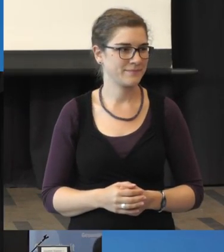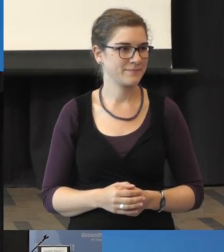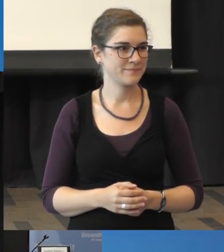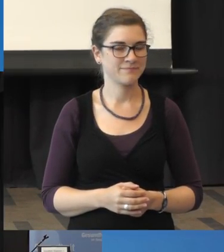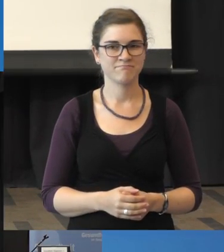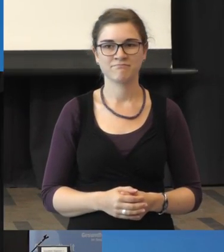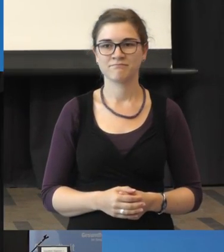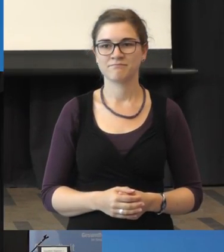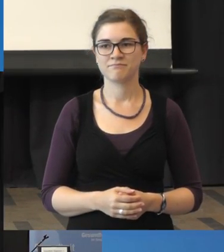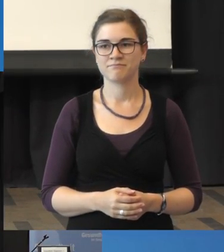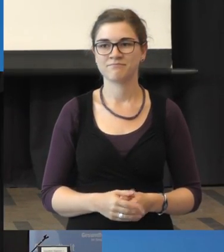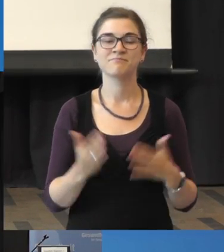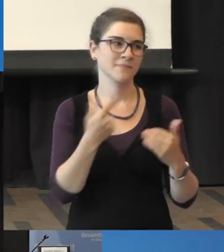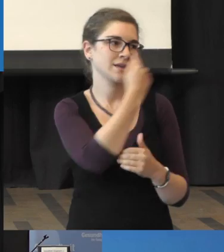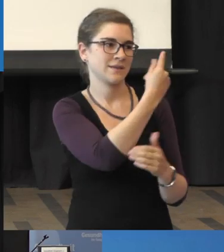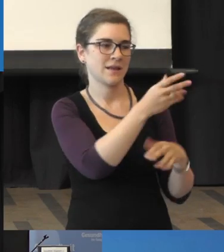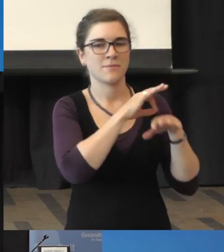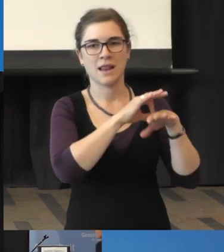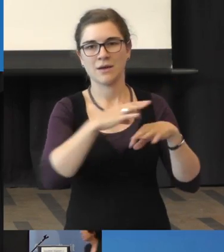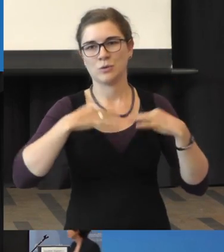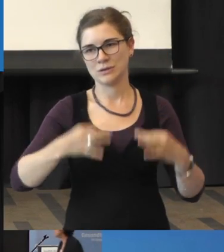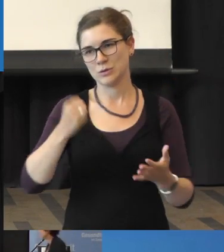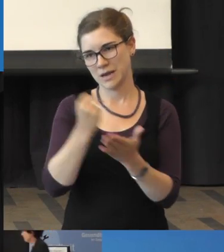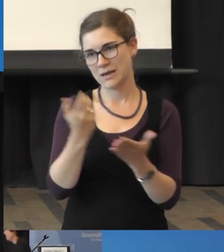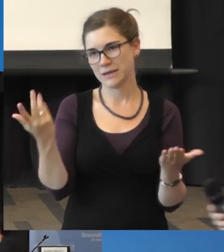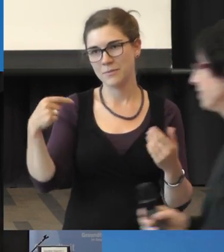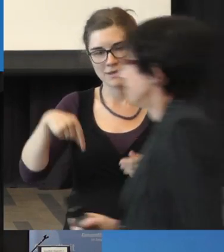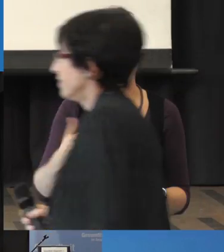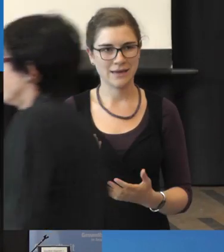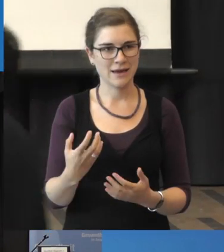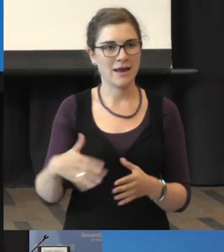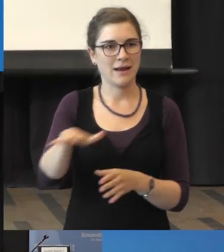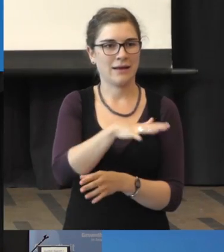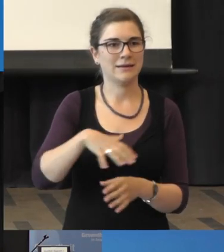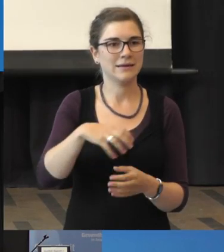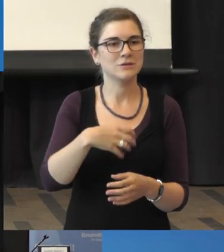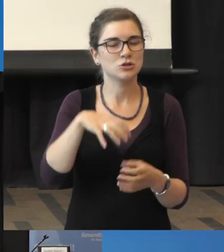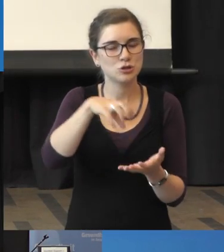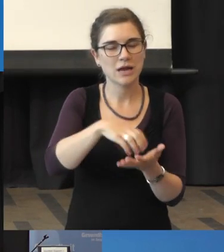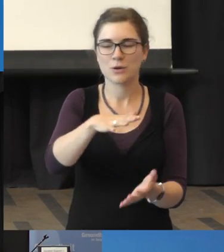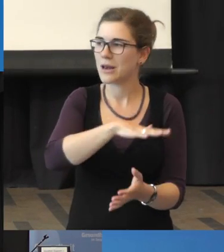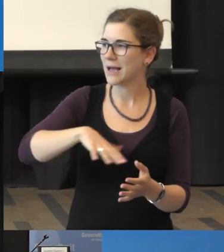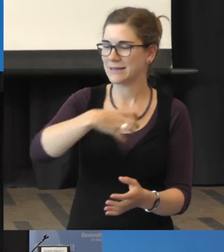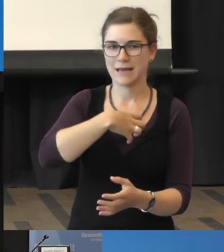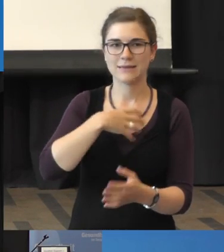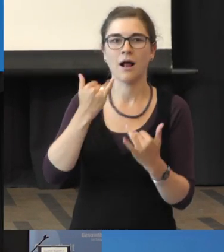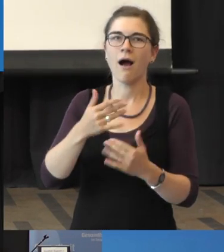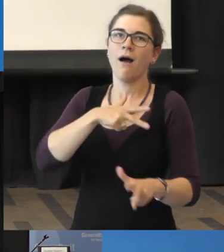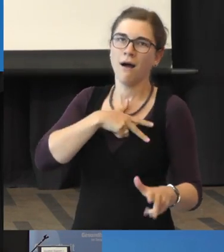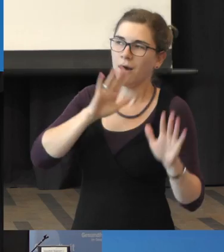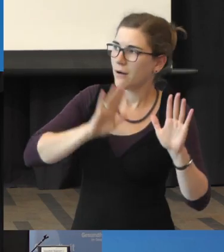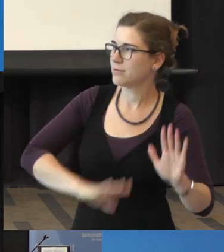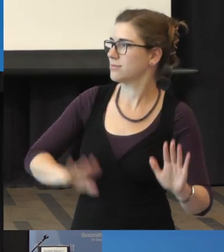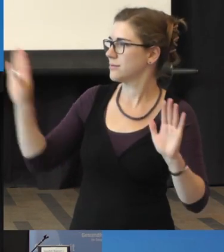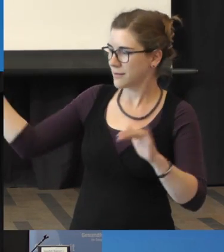Karin Müller ist die Leiterin unseres Gesundheitsamtes hier für Stadt und Kreis Kassel. Jetzt bringt sie das Mikrofon auch wie versprochen, das ist